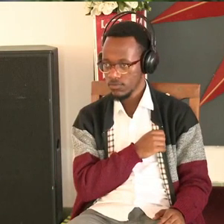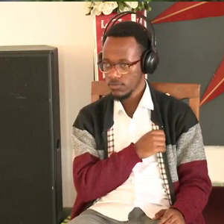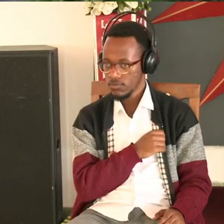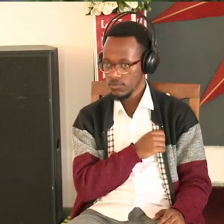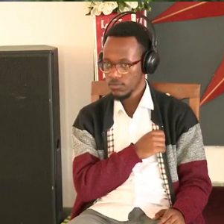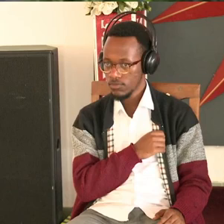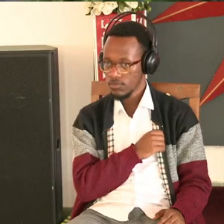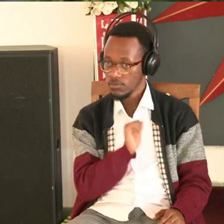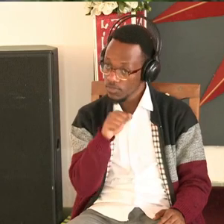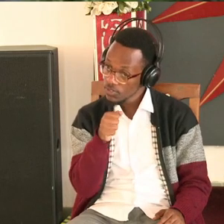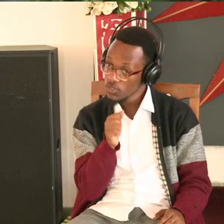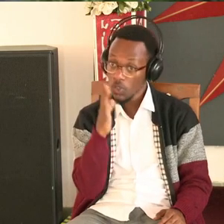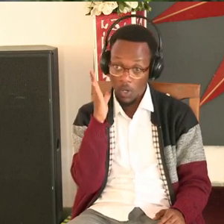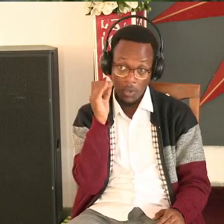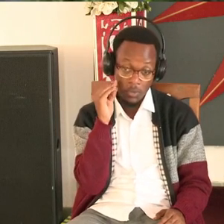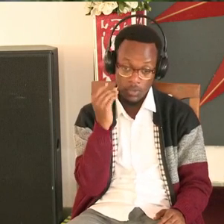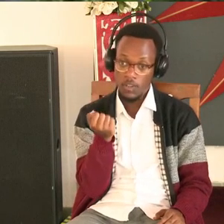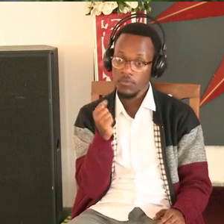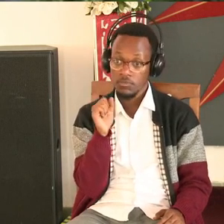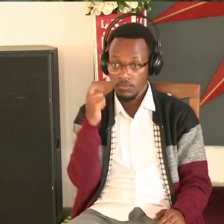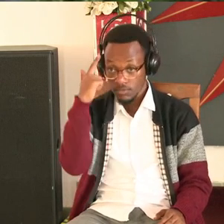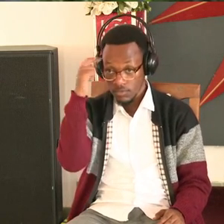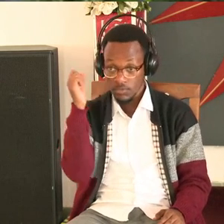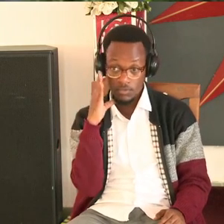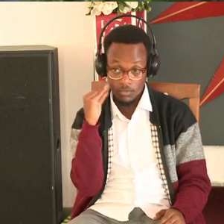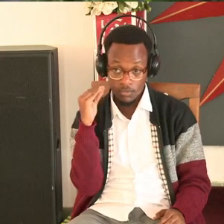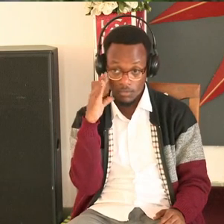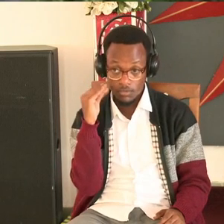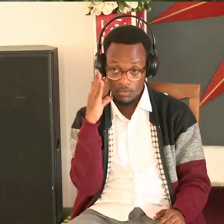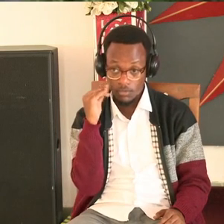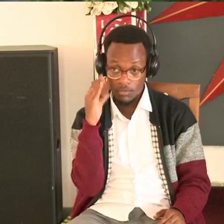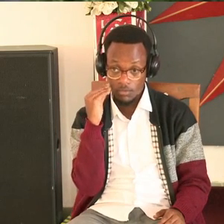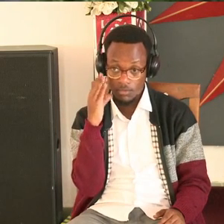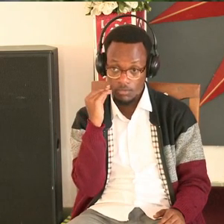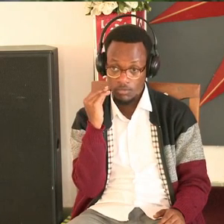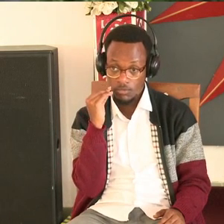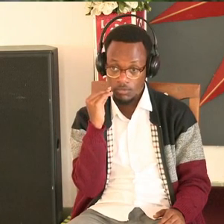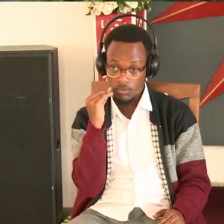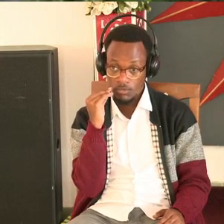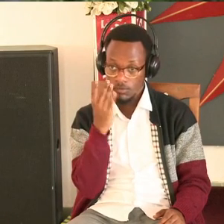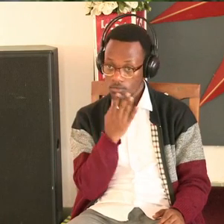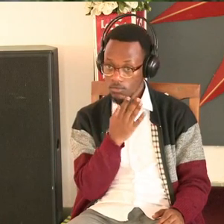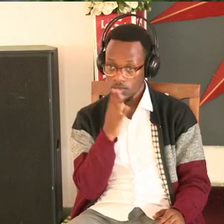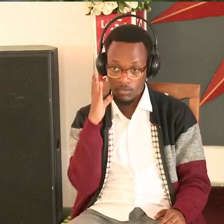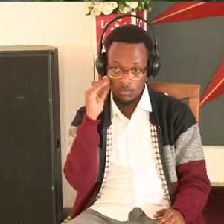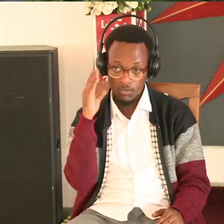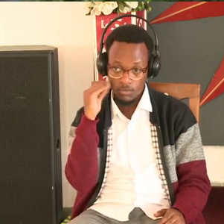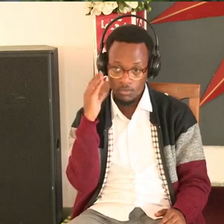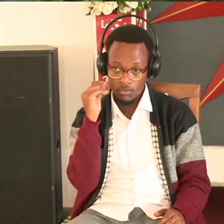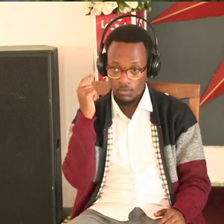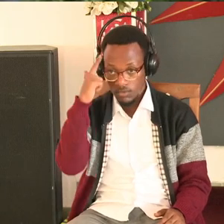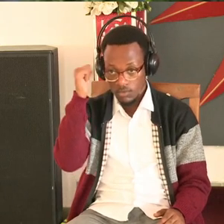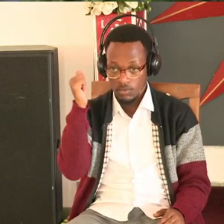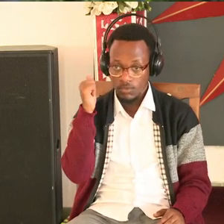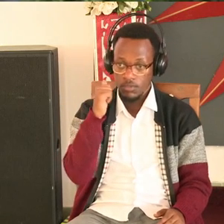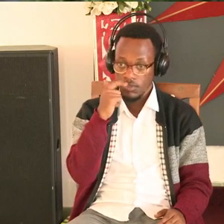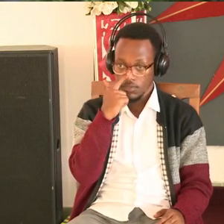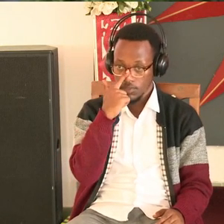Tukayibonera ayo masezerano kubw'ubuntu bwawe. Tugasohoza isezerano rishya hamwe natwe.